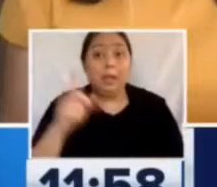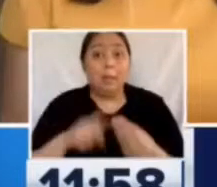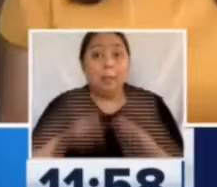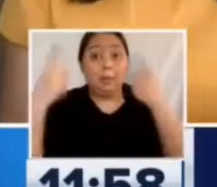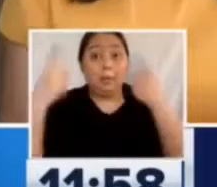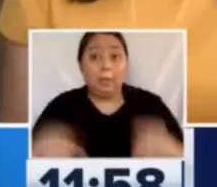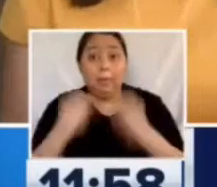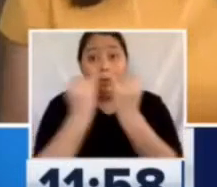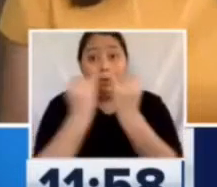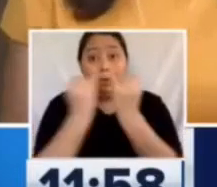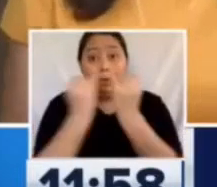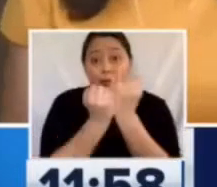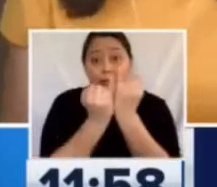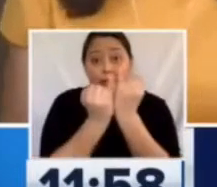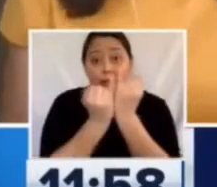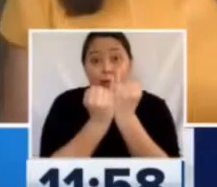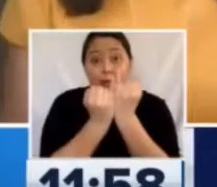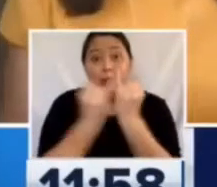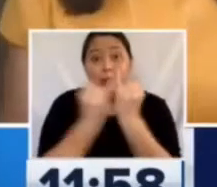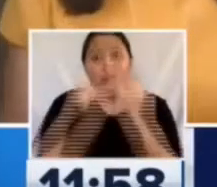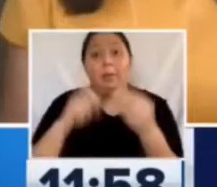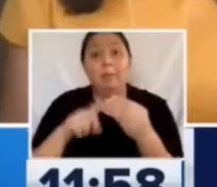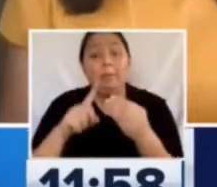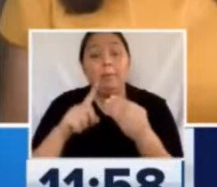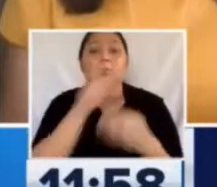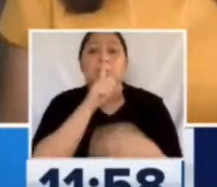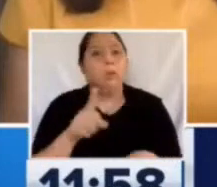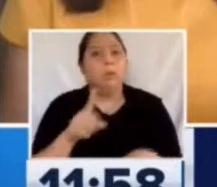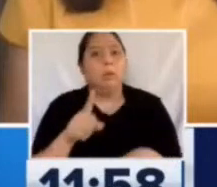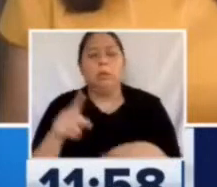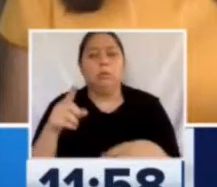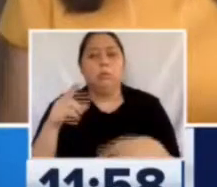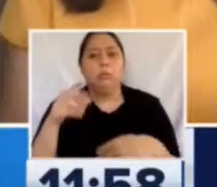kababayan na apektado pa rin ng krisis?